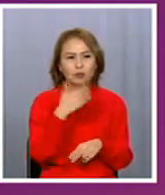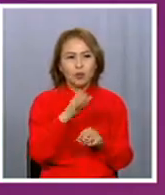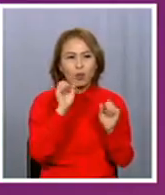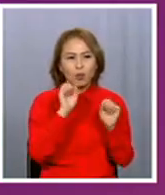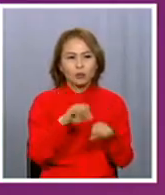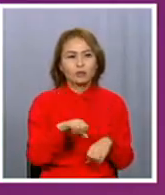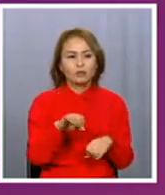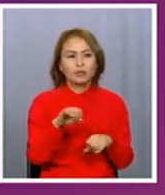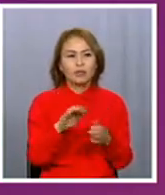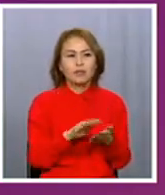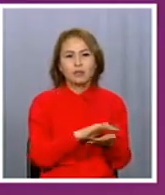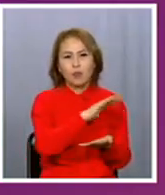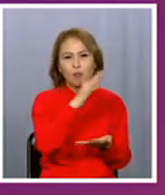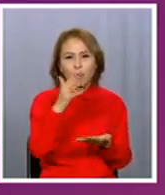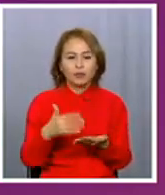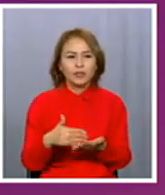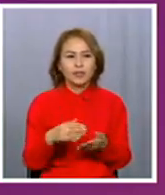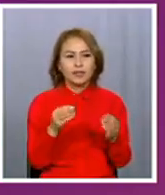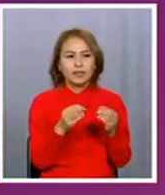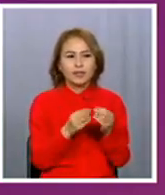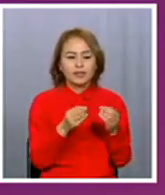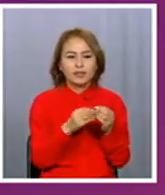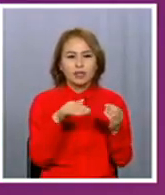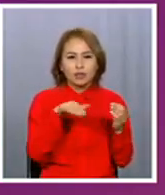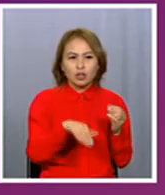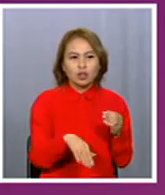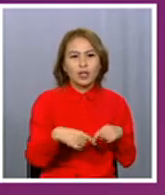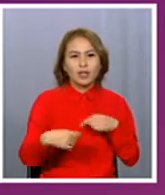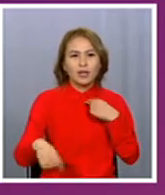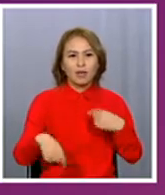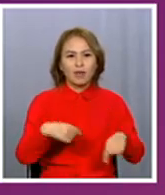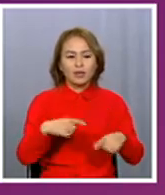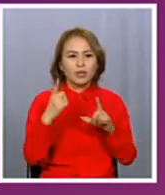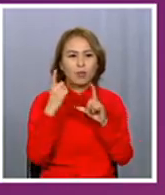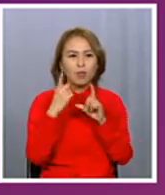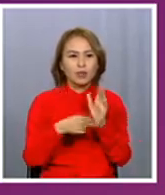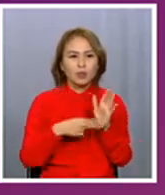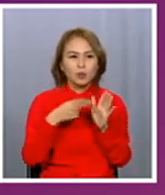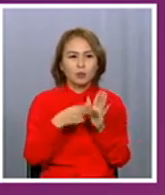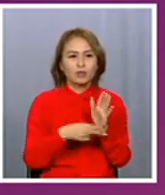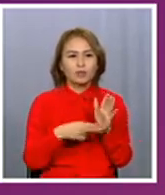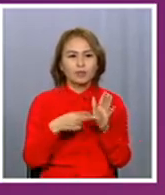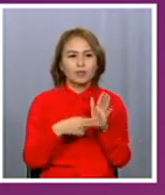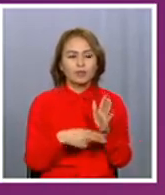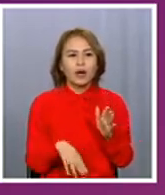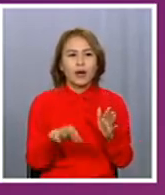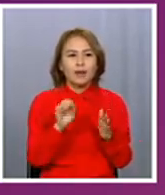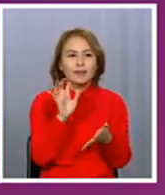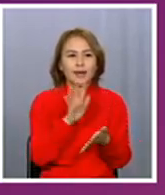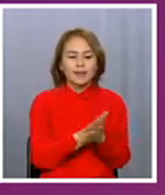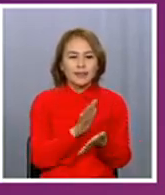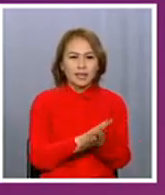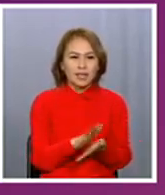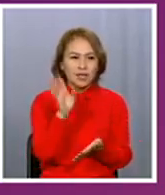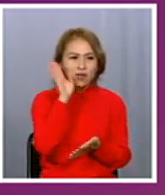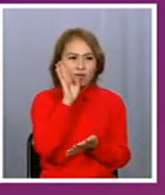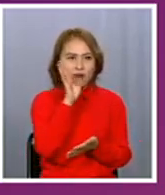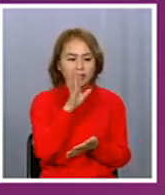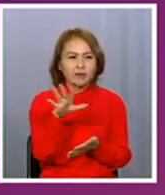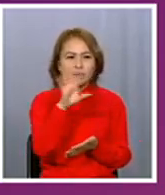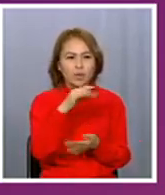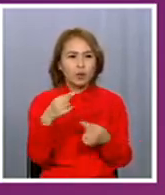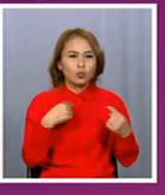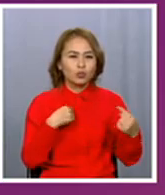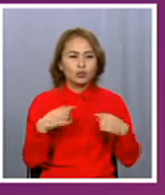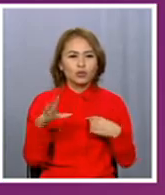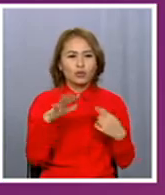бы заполнить 10 тысяч товарных поездов. От загрязнения воды страдает все